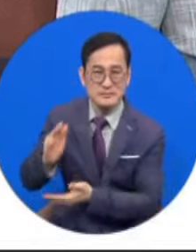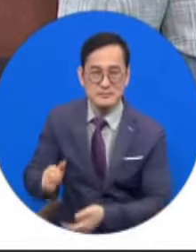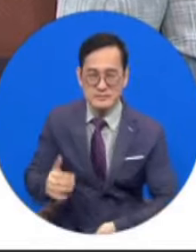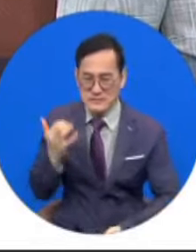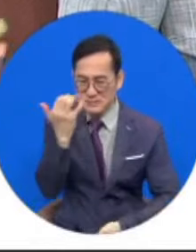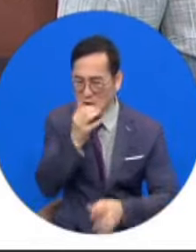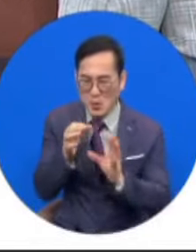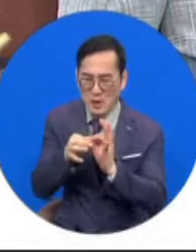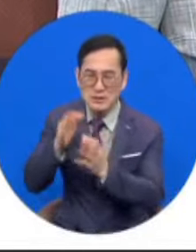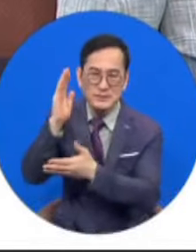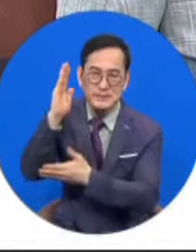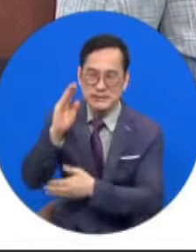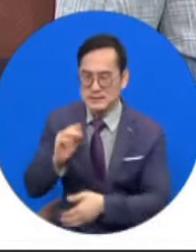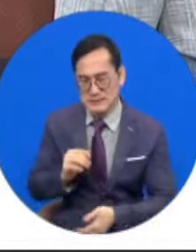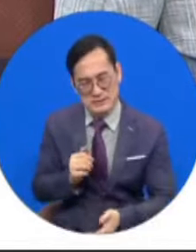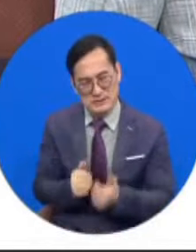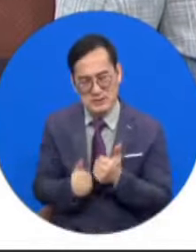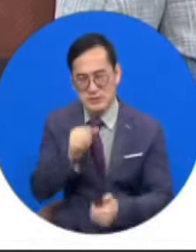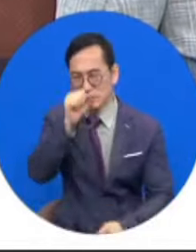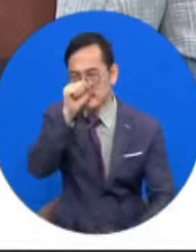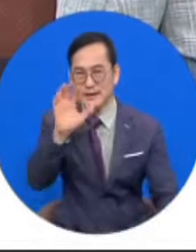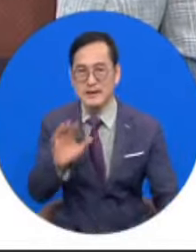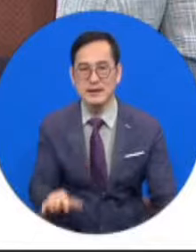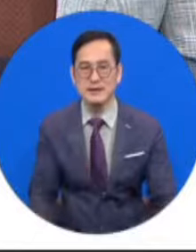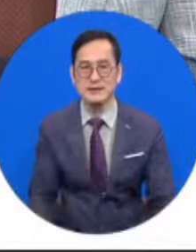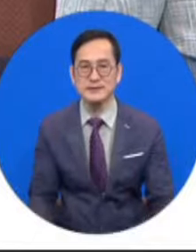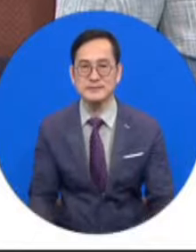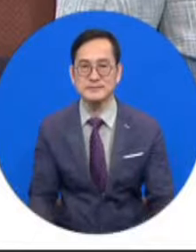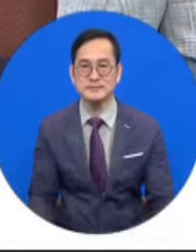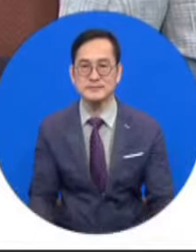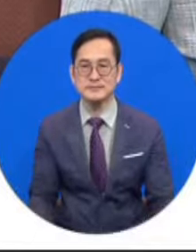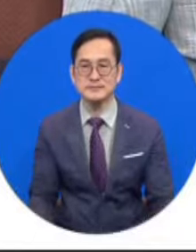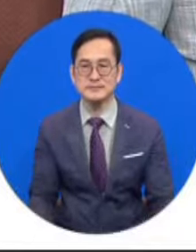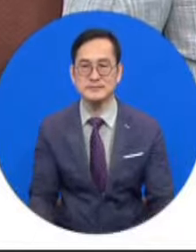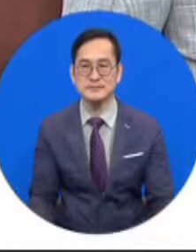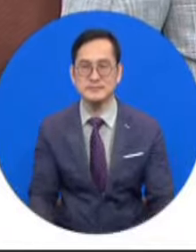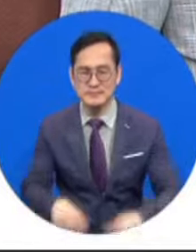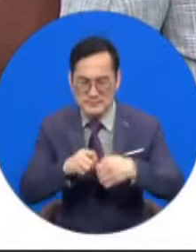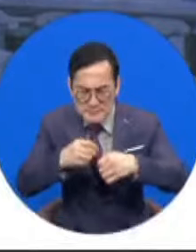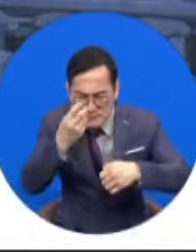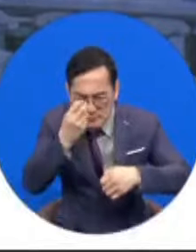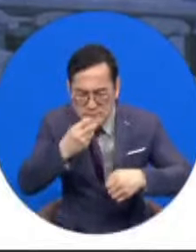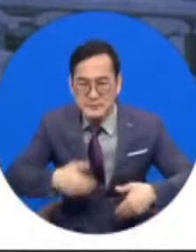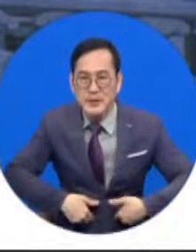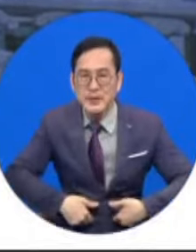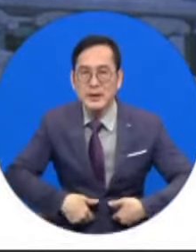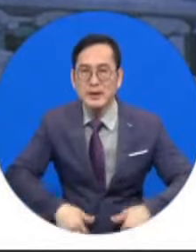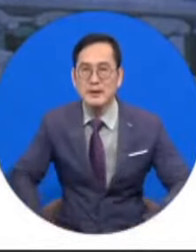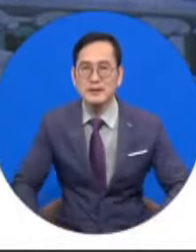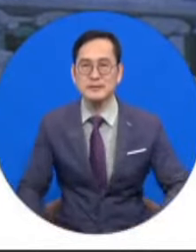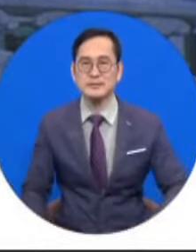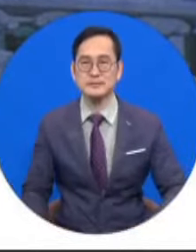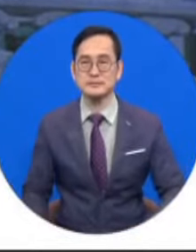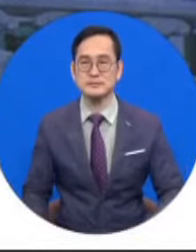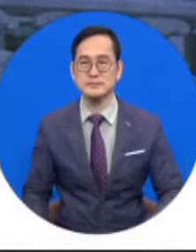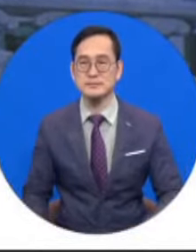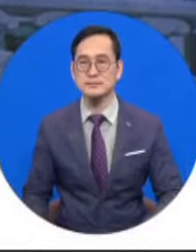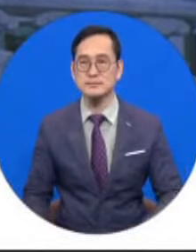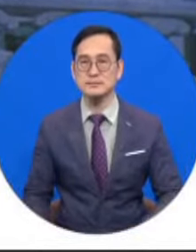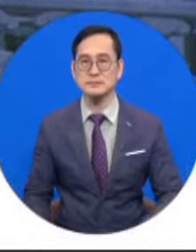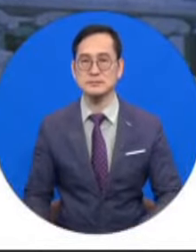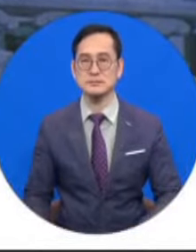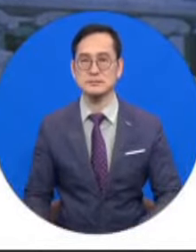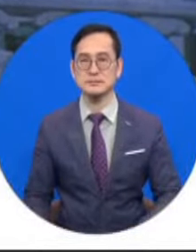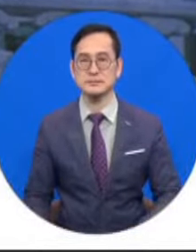국가대 전수 조사도 필요한 대목이 아닐까 생각합니다 이게 뭐 굉장히 좀 그 김산 사님